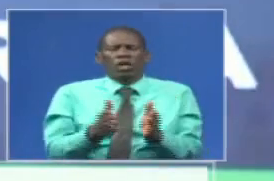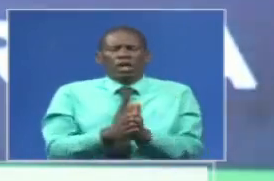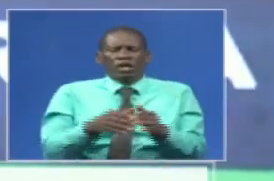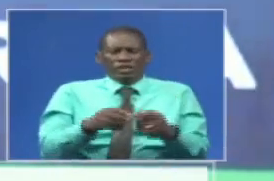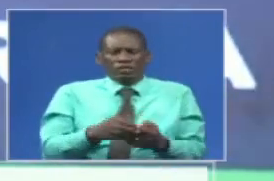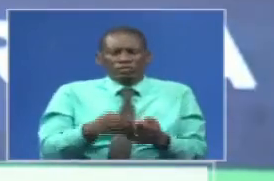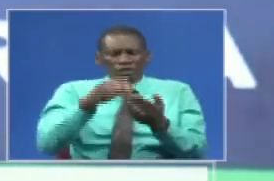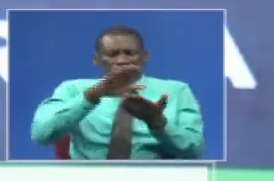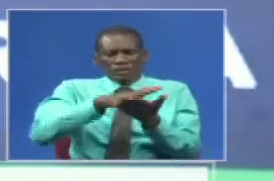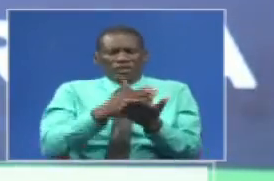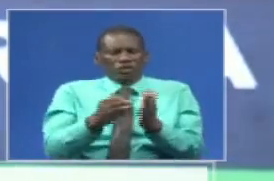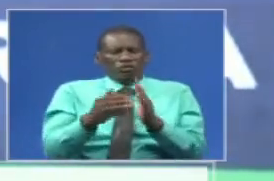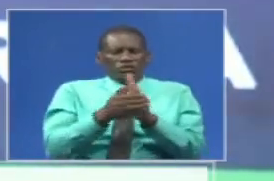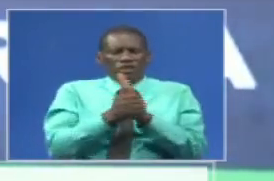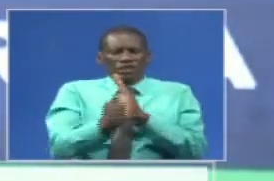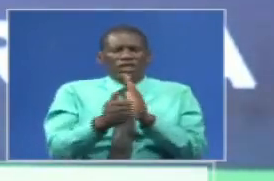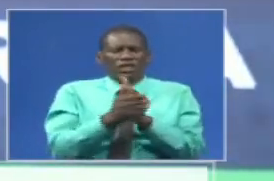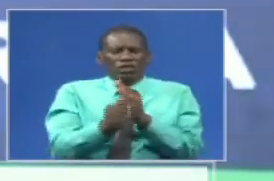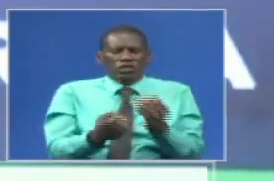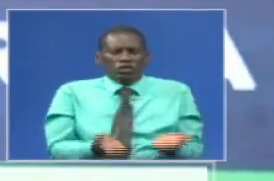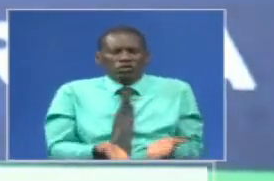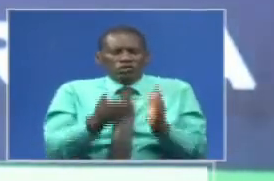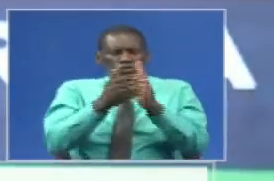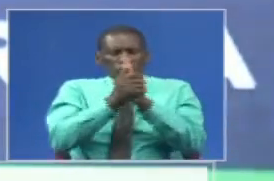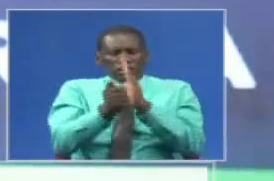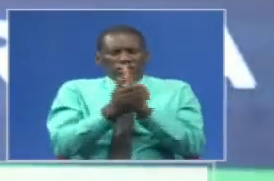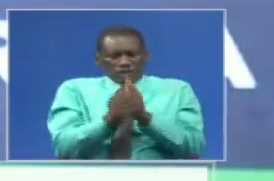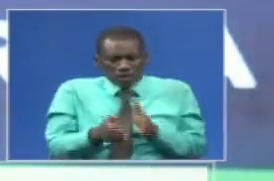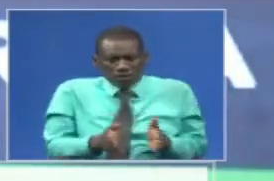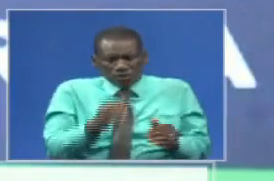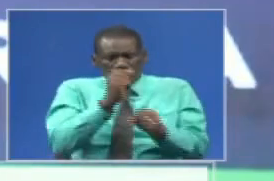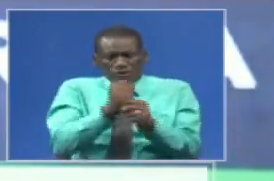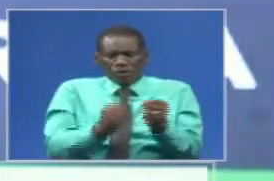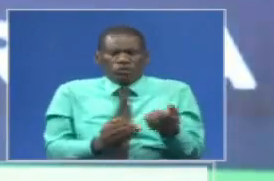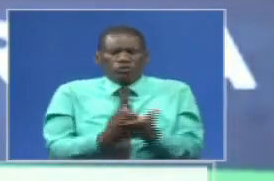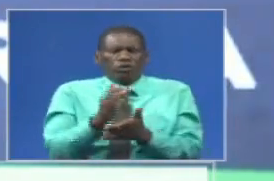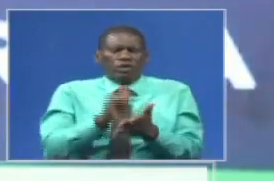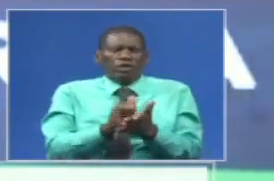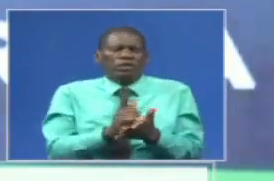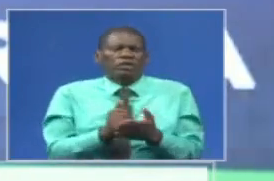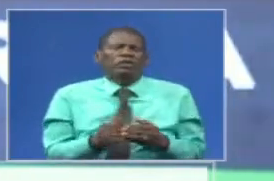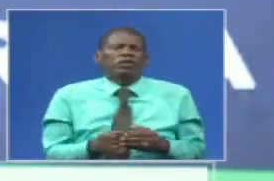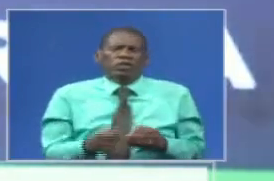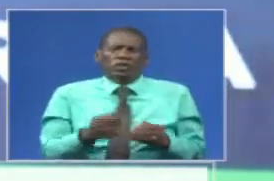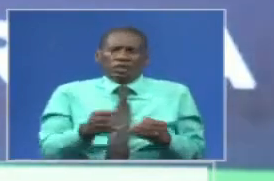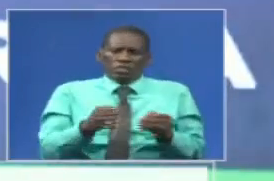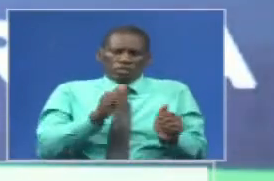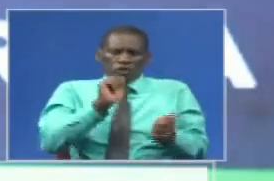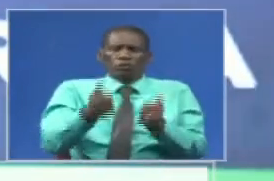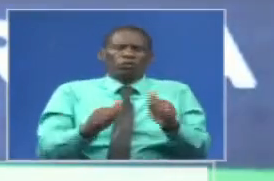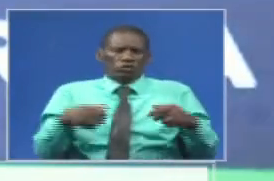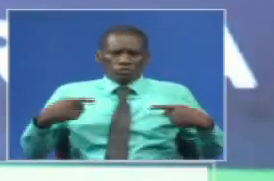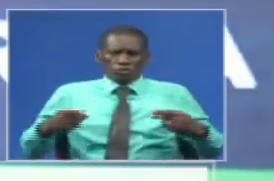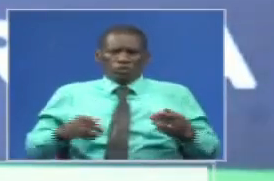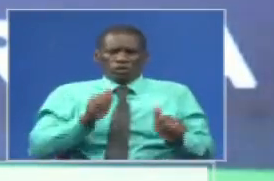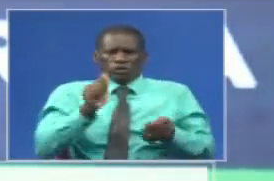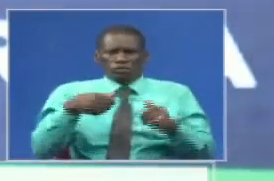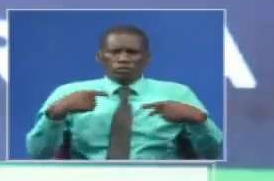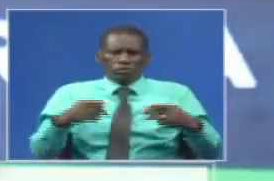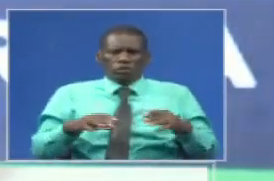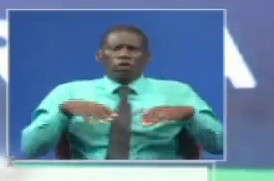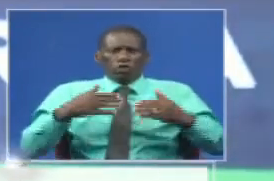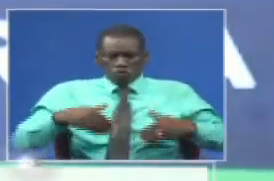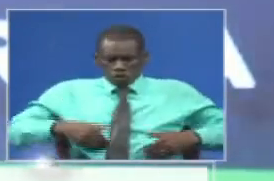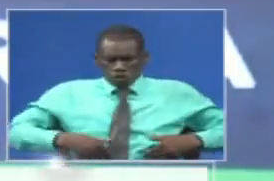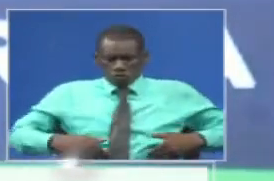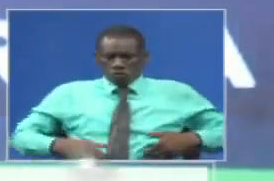ya talanta. Kukuza talanta kwa njia ambayo itahakikisha kwamba wana michezo wetu ama vijana